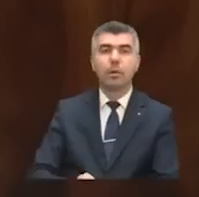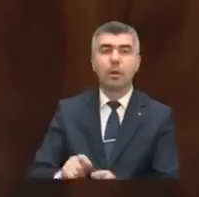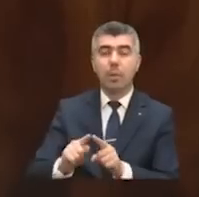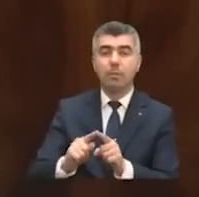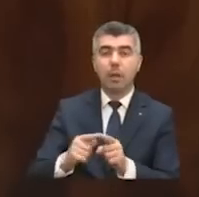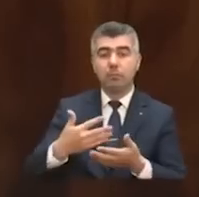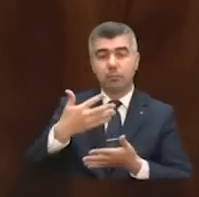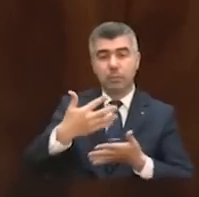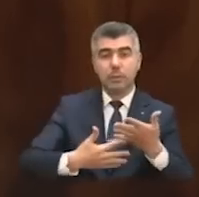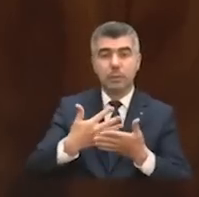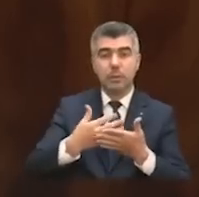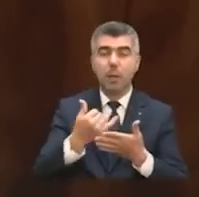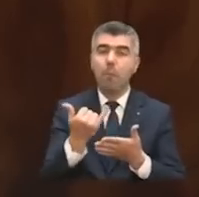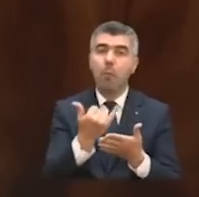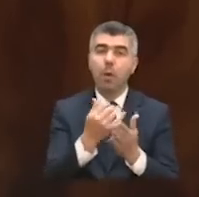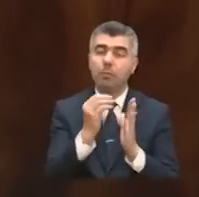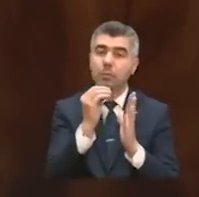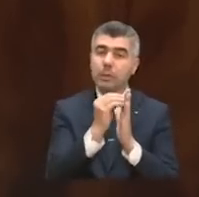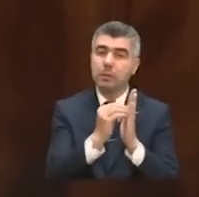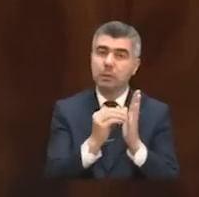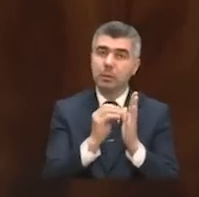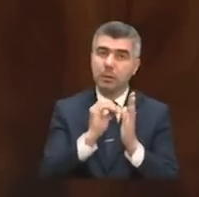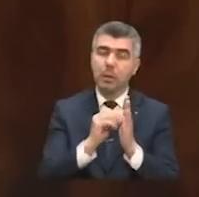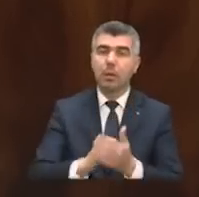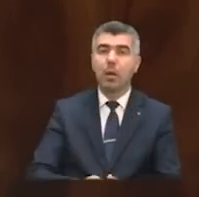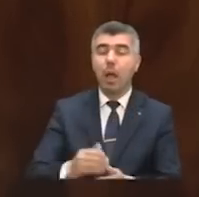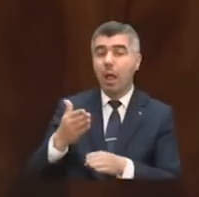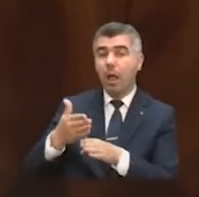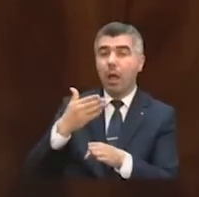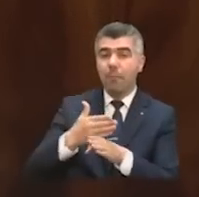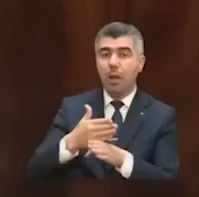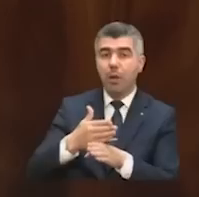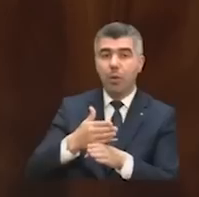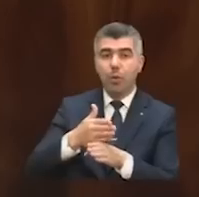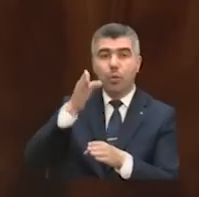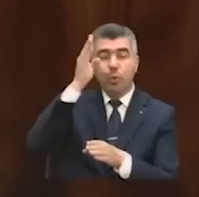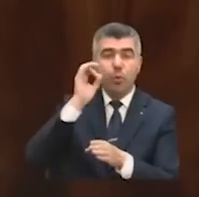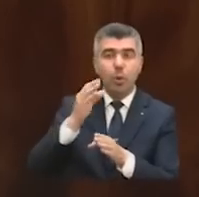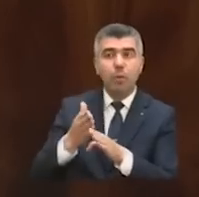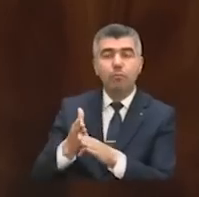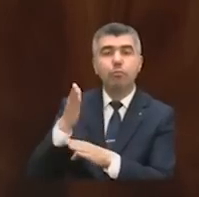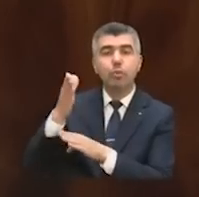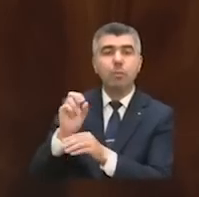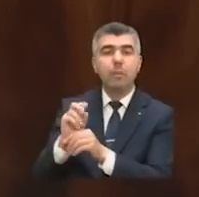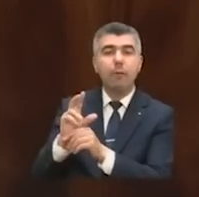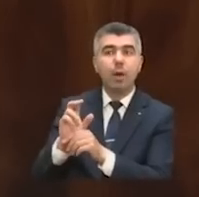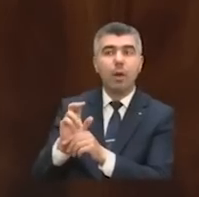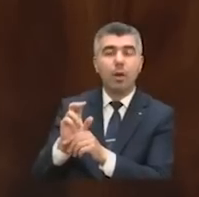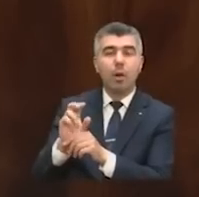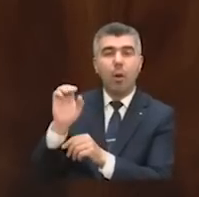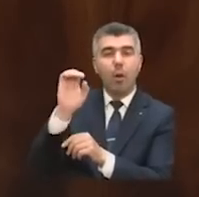ديالهم، ولا بدا ما يديروا شويه، كانوا واحد الوقت لي دكتور ديالنا كلهم كيمشيو للخارج باش